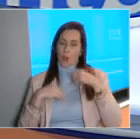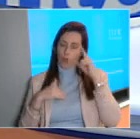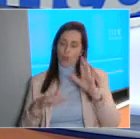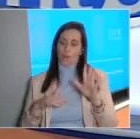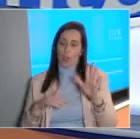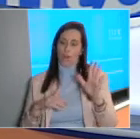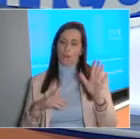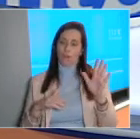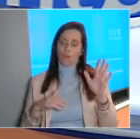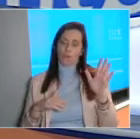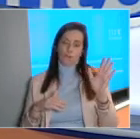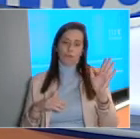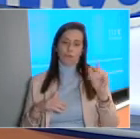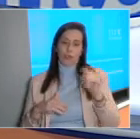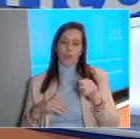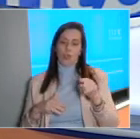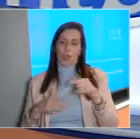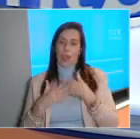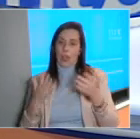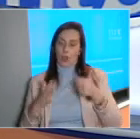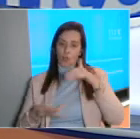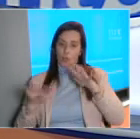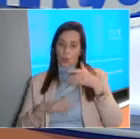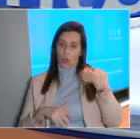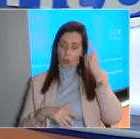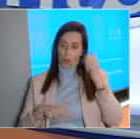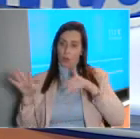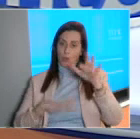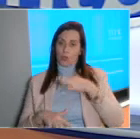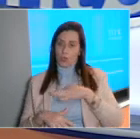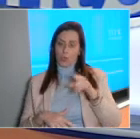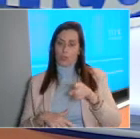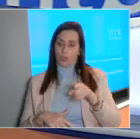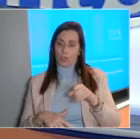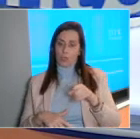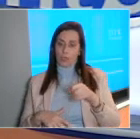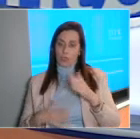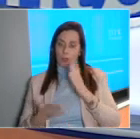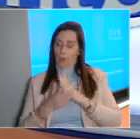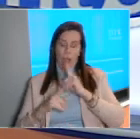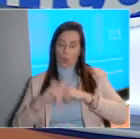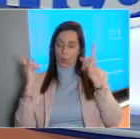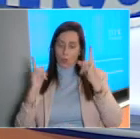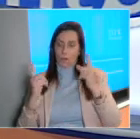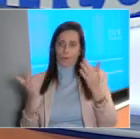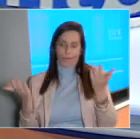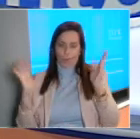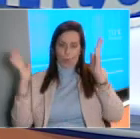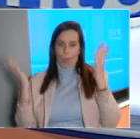ש... שזה שאין לי ראש ממשלה, שאני לא יודע מי ראש הממשלה שלי, זה כבר הזוי